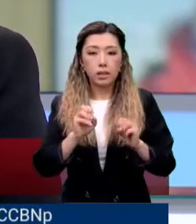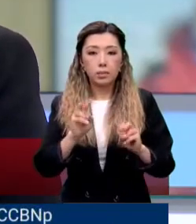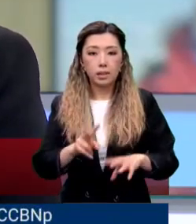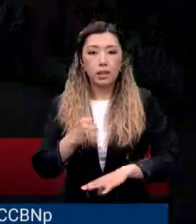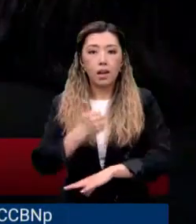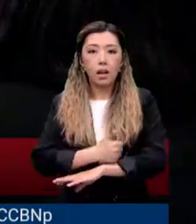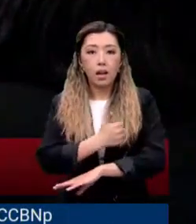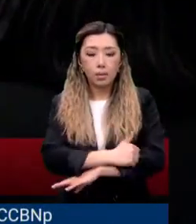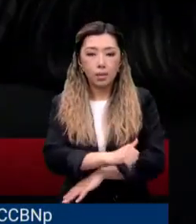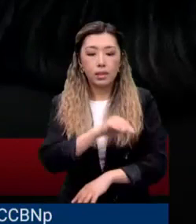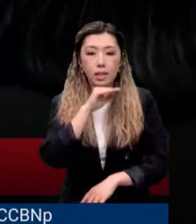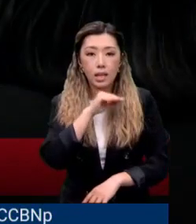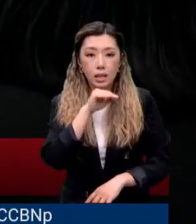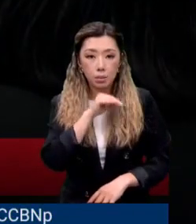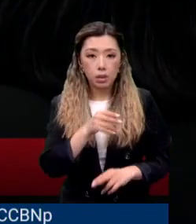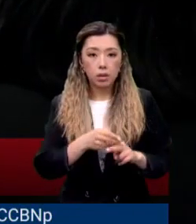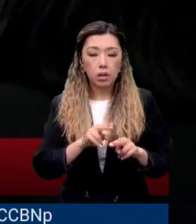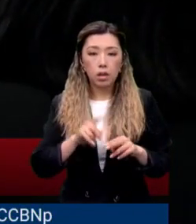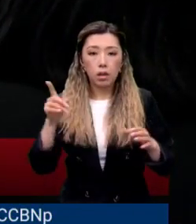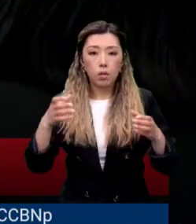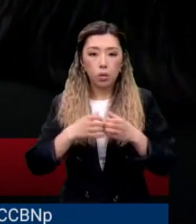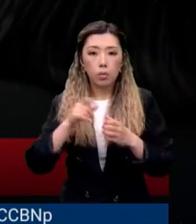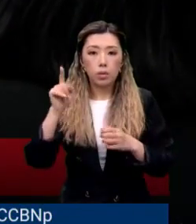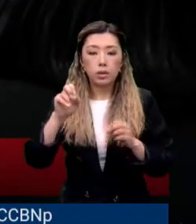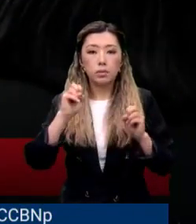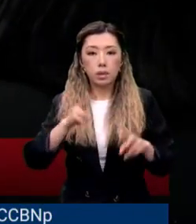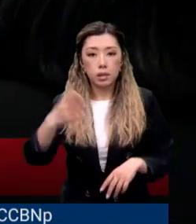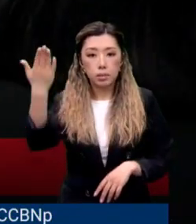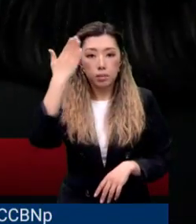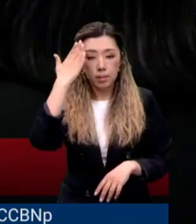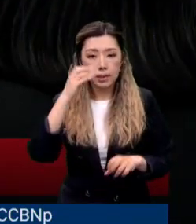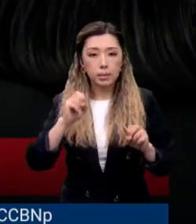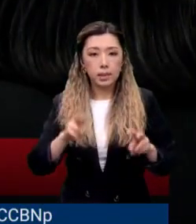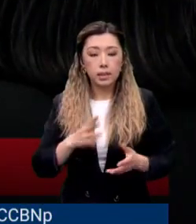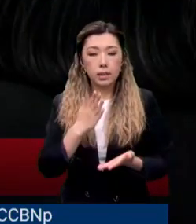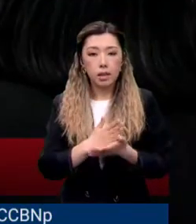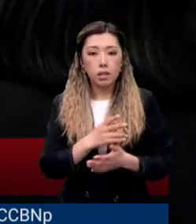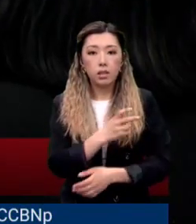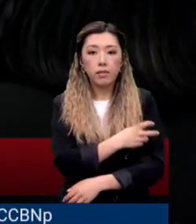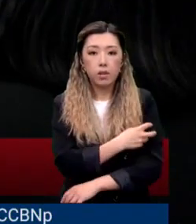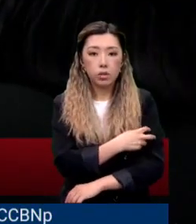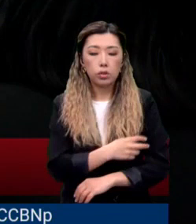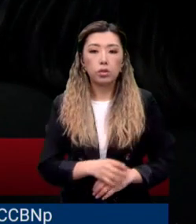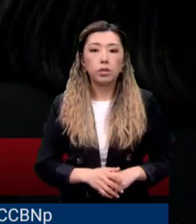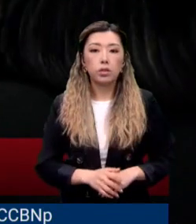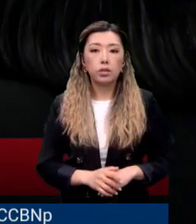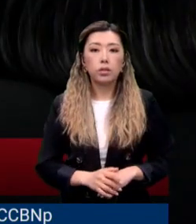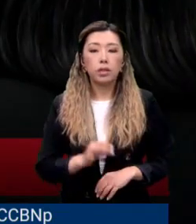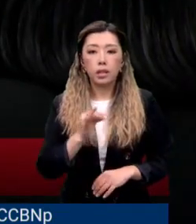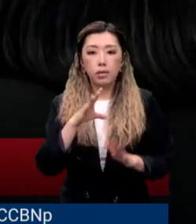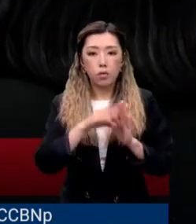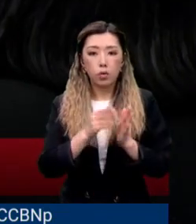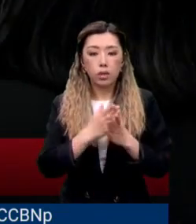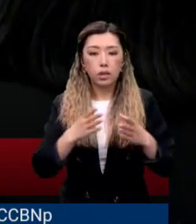совет, который создан при Минздраве, там компетентные специалисты-эксперты в составе, так и зарубежные